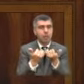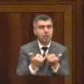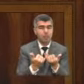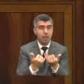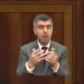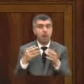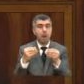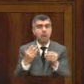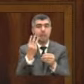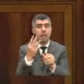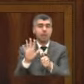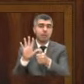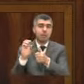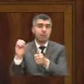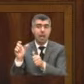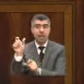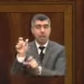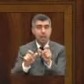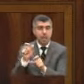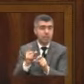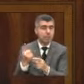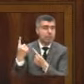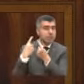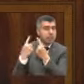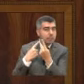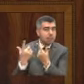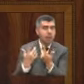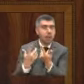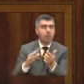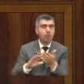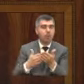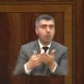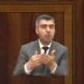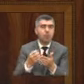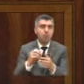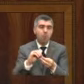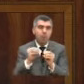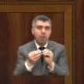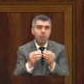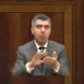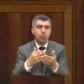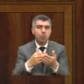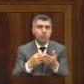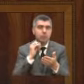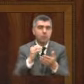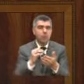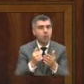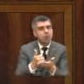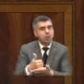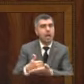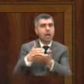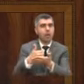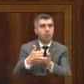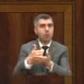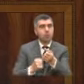ديال التجار، تصنتنا لهم، خدنا معاهم بعين الاعتبار شنو هما اشخاصهم باش نتعاونوا معاهم، كنديروا